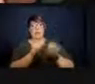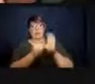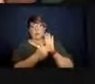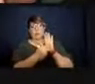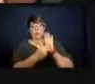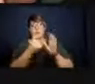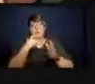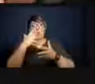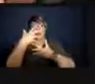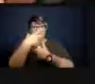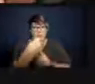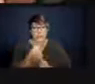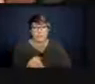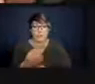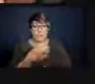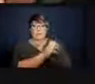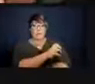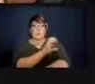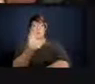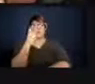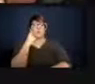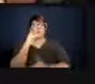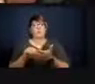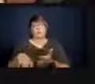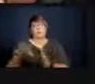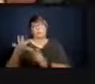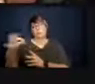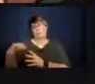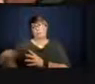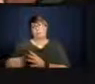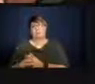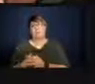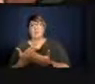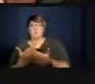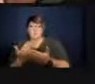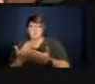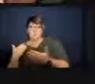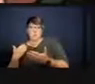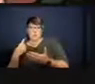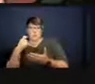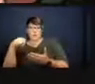نقوم بتمكين أيضا الطلبة على المستوى